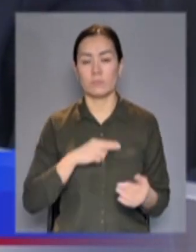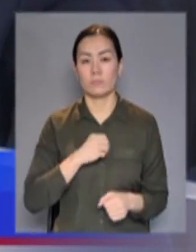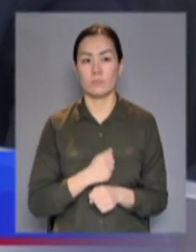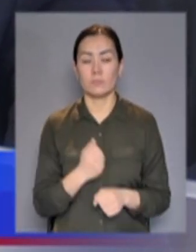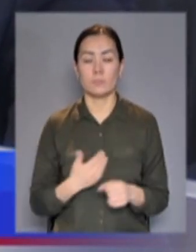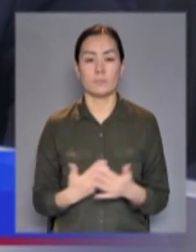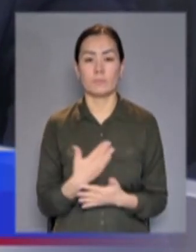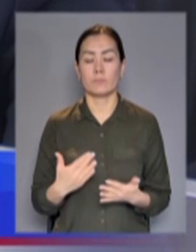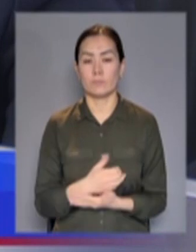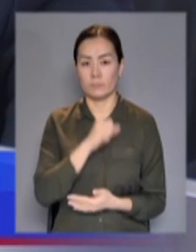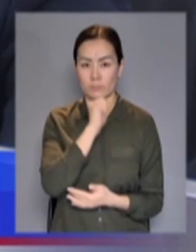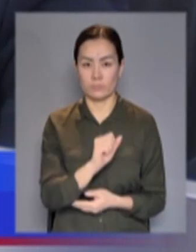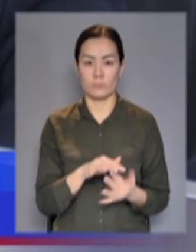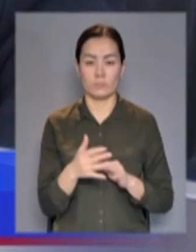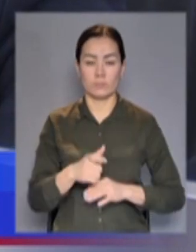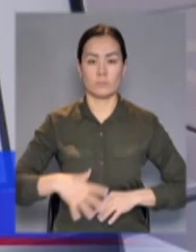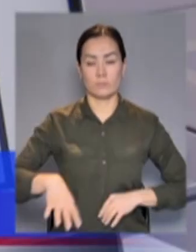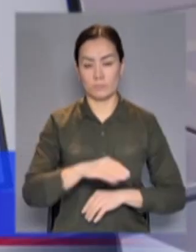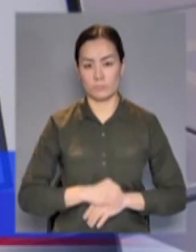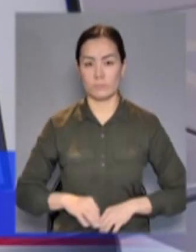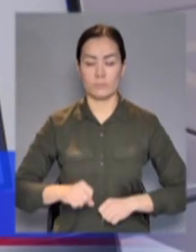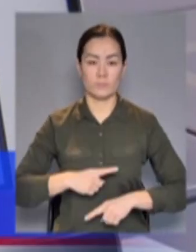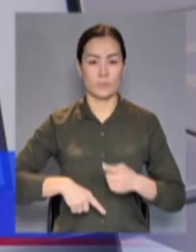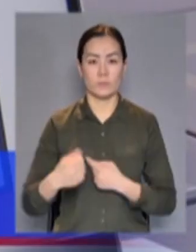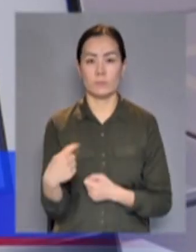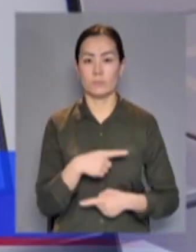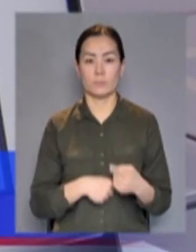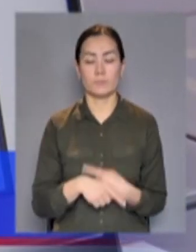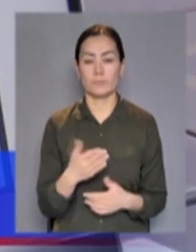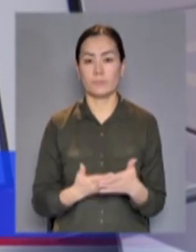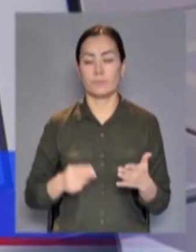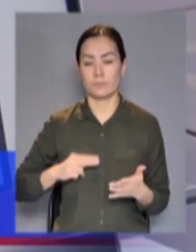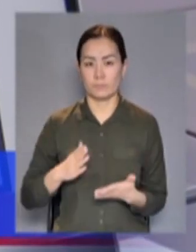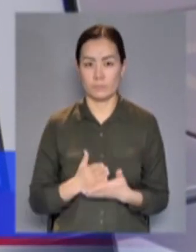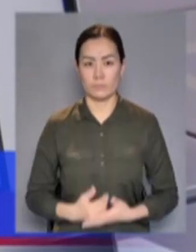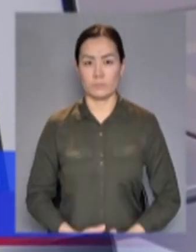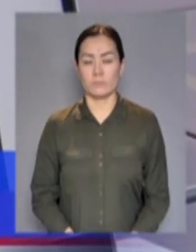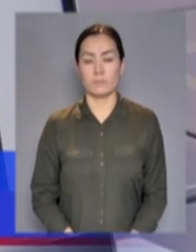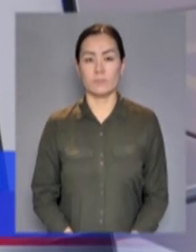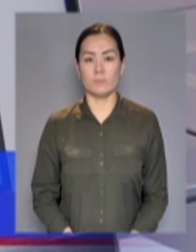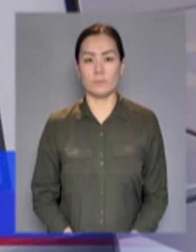қызметкерлерін ақпараттандыру арқылы ауыл азаматтары мен кәсіпкерлер арасында түсінік жұмыстарын жүргізу.